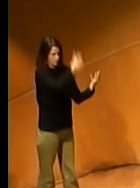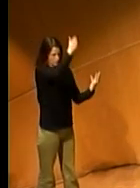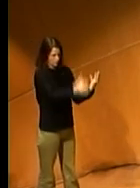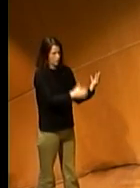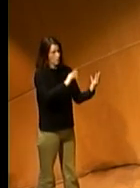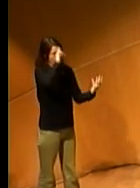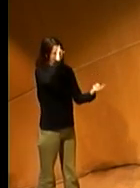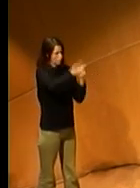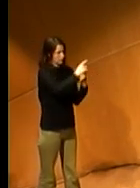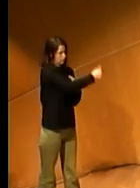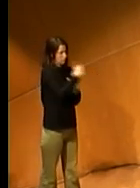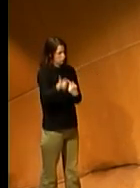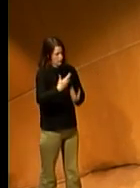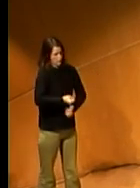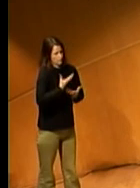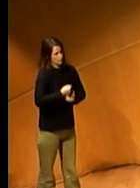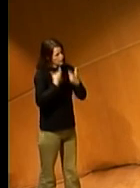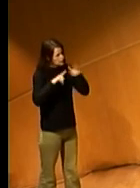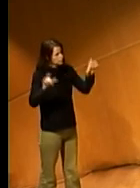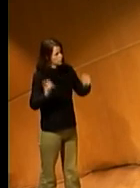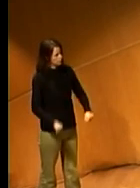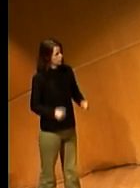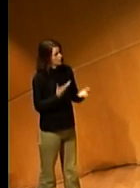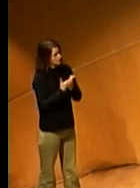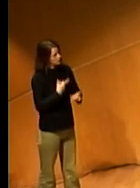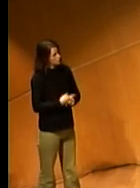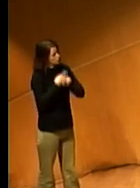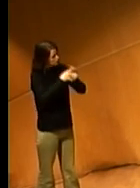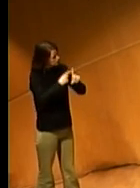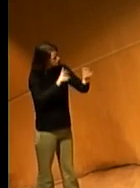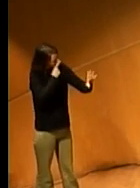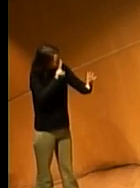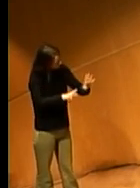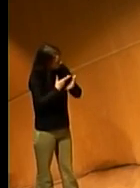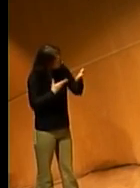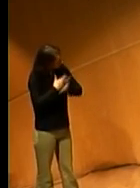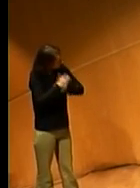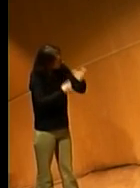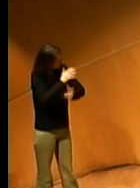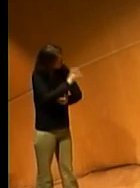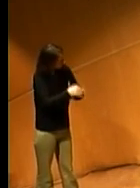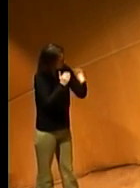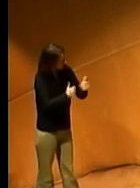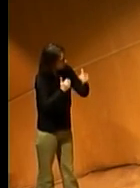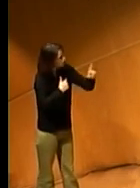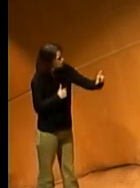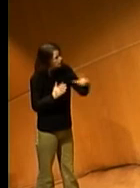librement. Donc ça, quand même, c'est des points positifs. On ne peut pas dire que les choses n'avancent pas. Et puis, on a des représentations qui sont quand même fausses.